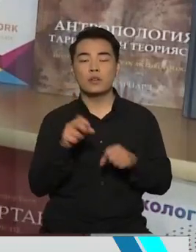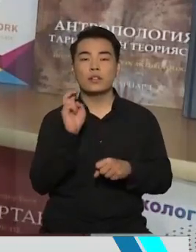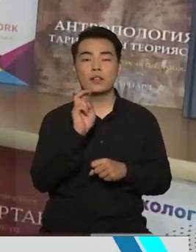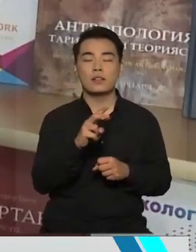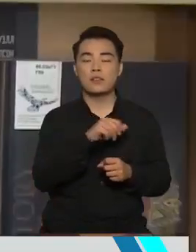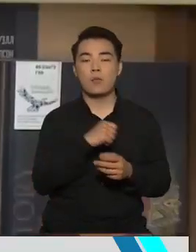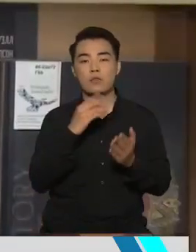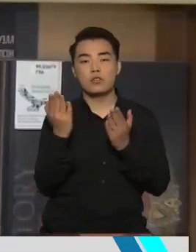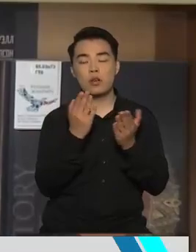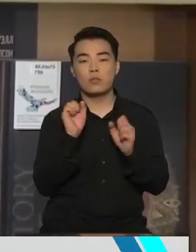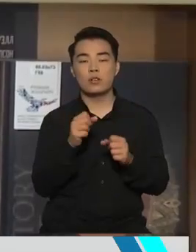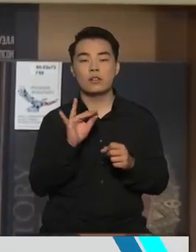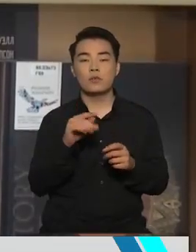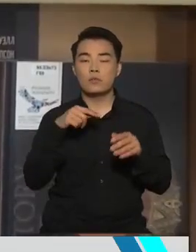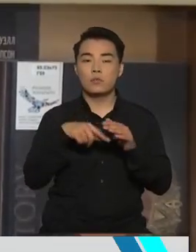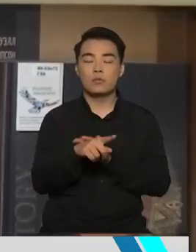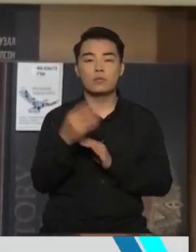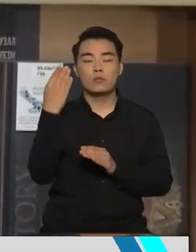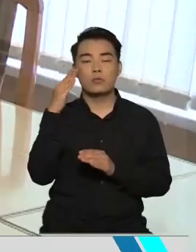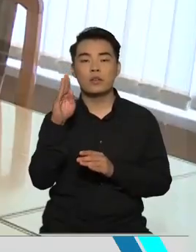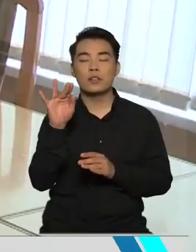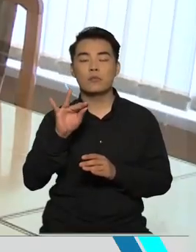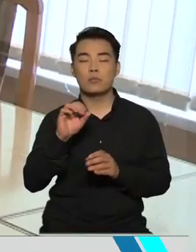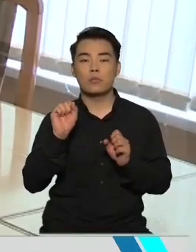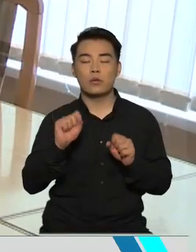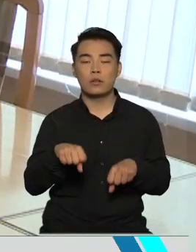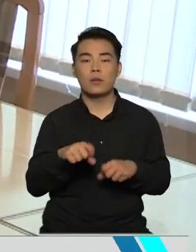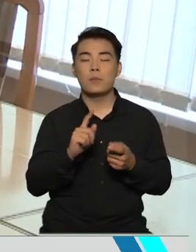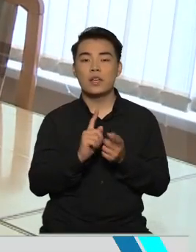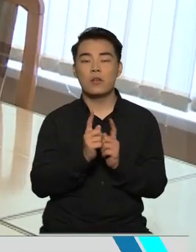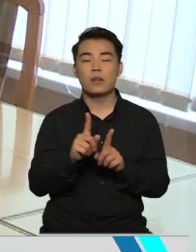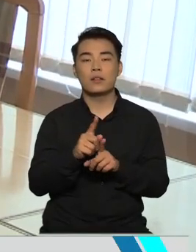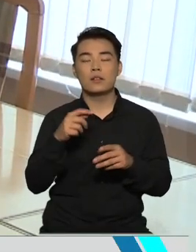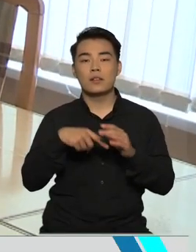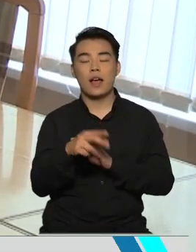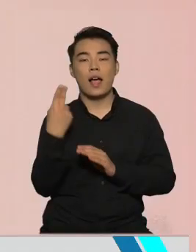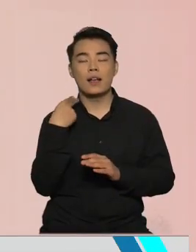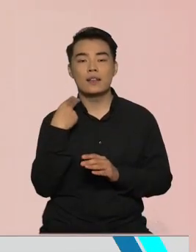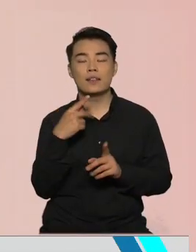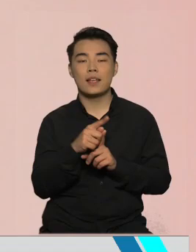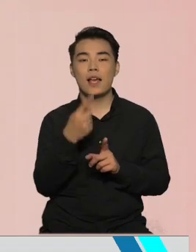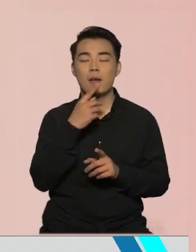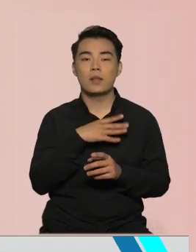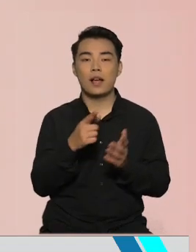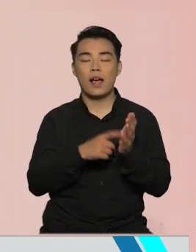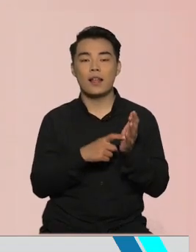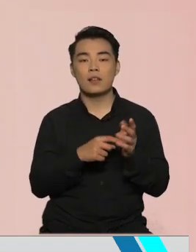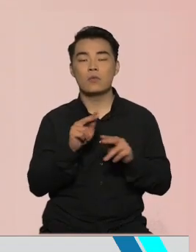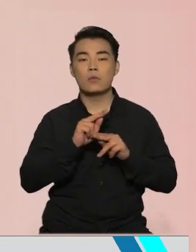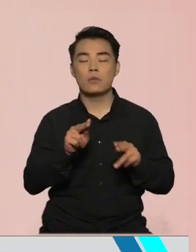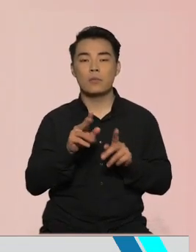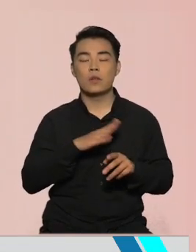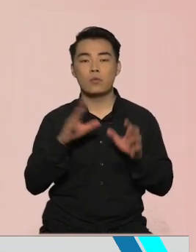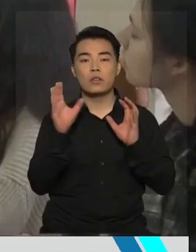ее и почитать, и проникнуться чужими историями. Переводом на английский язык тоже занимались преподаватели Карагандинского